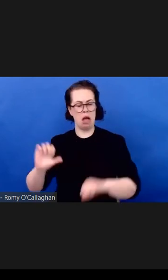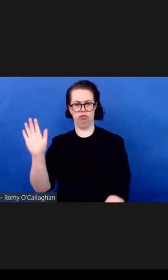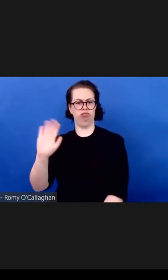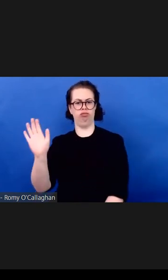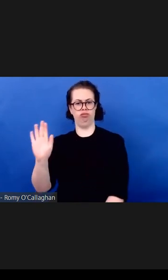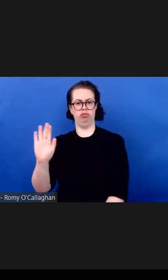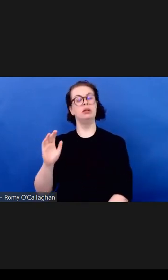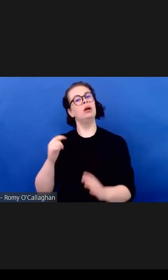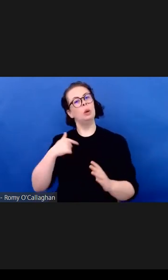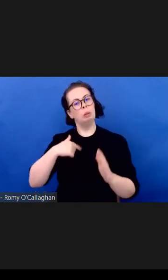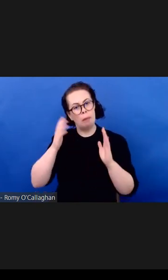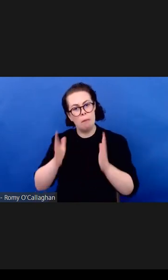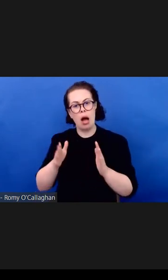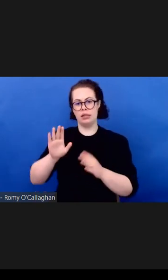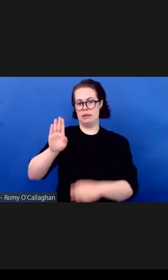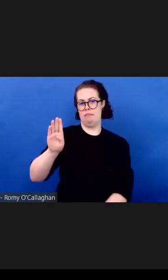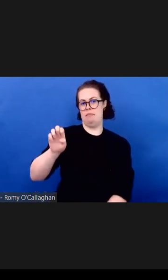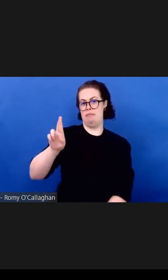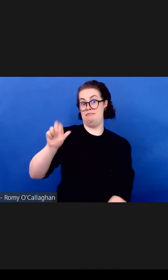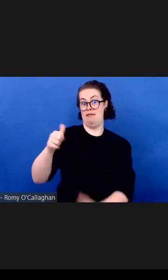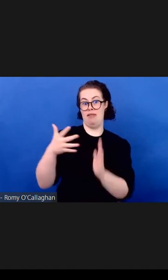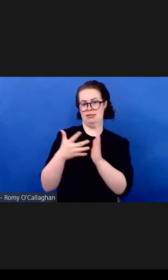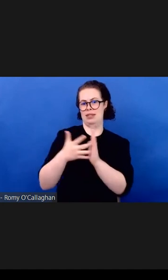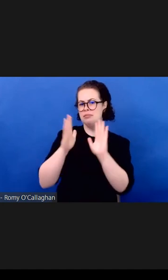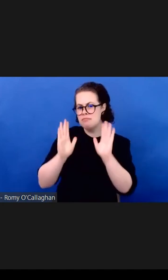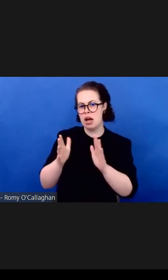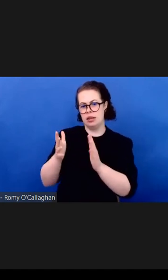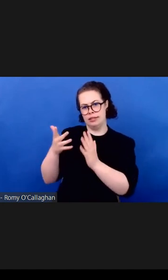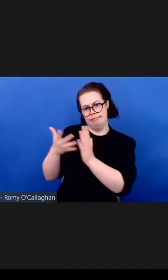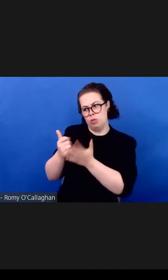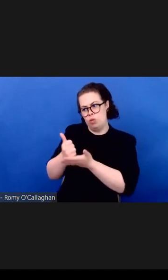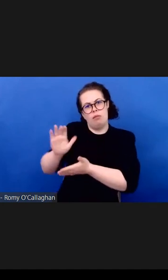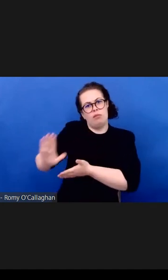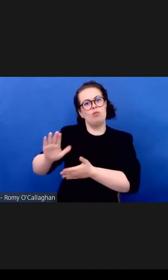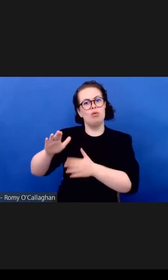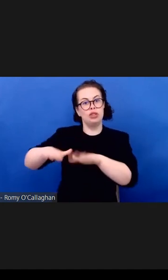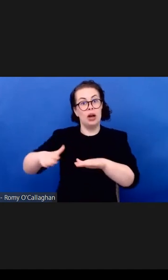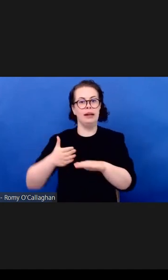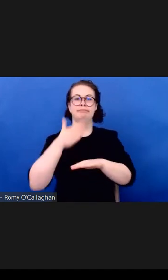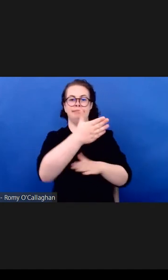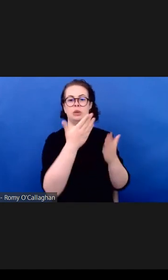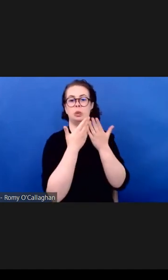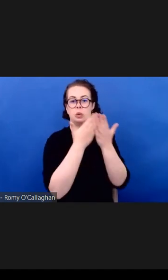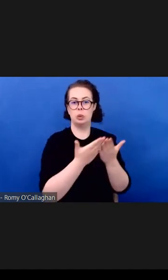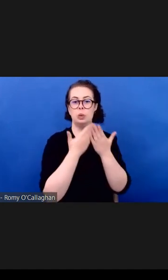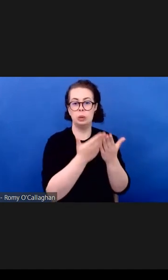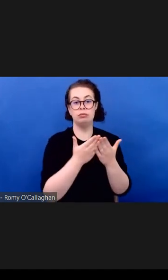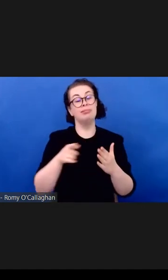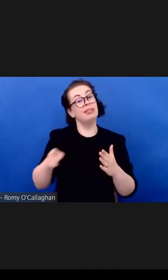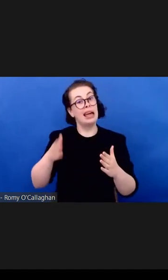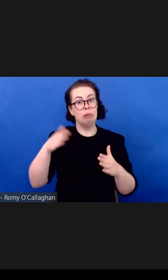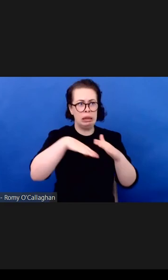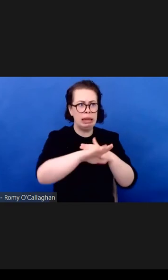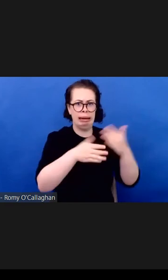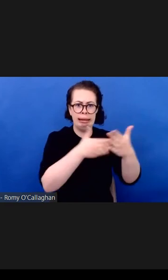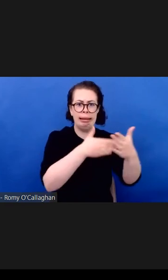তুমি বেড়া টেস্ট করাও, বেড়া টেস্ট করার পরে ওকে স্কুলে ভর্তি করাও, স্কুলে ভর্তি করানোর পরে স্কুলে যখন পড়াশোনা